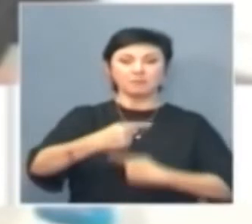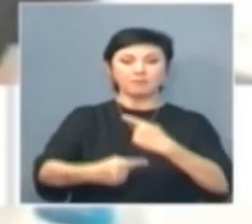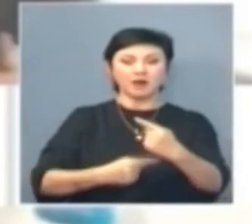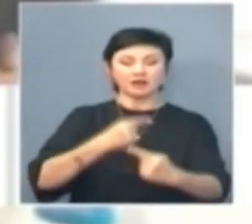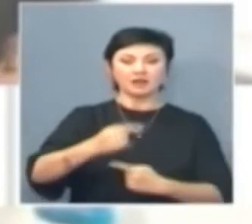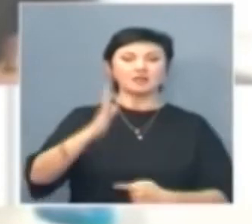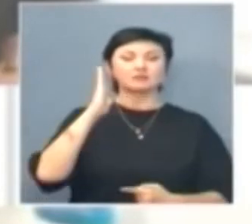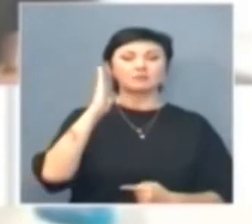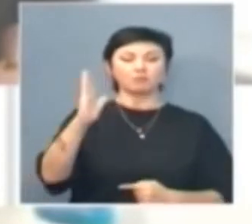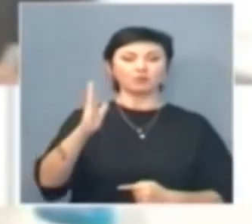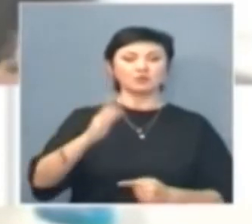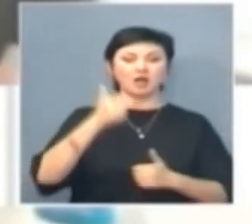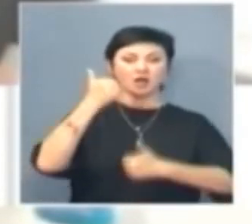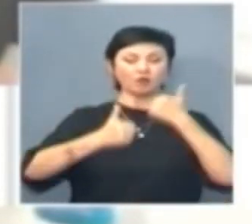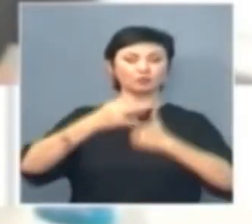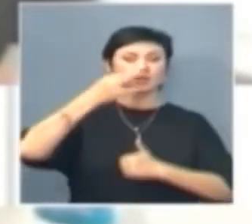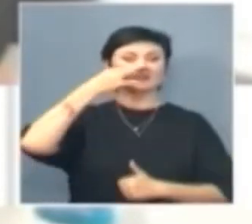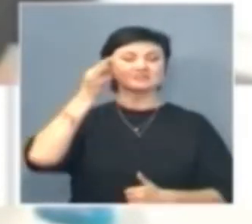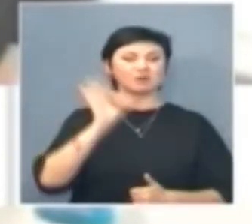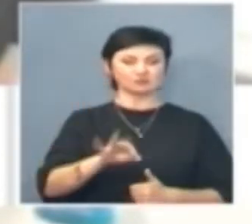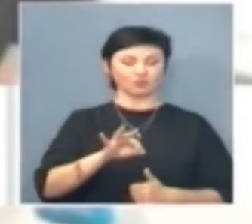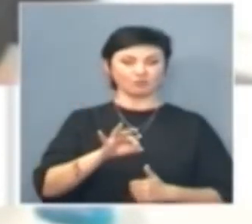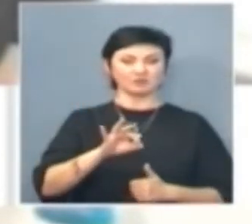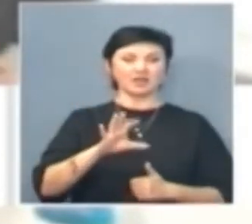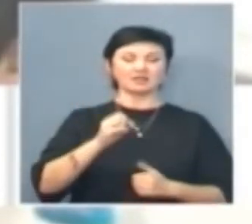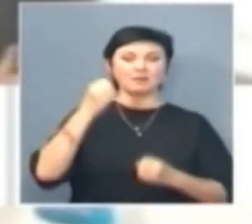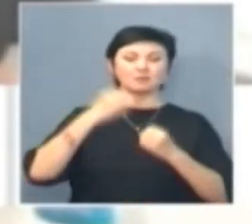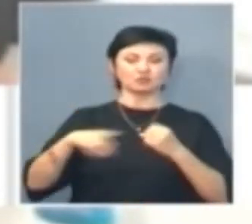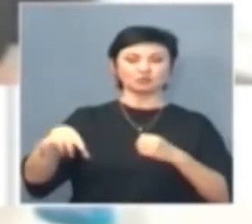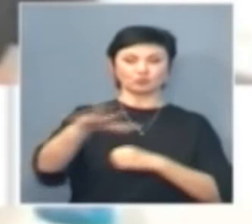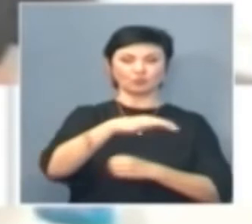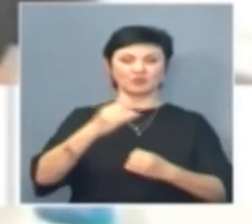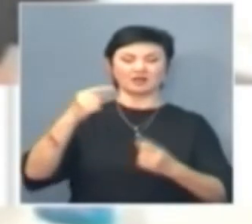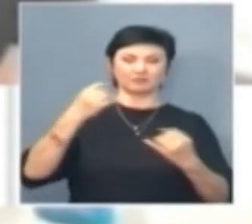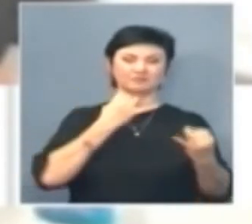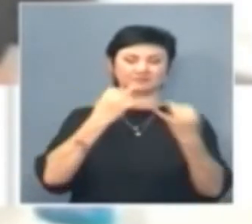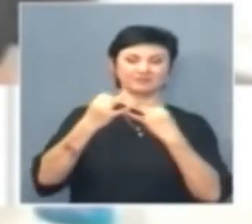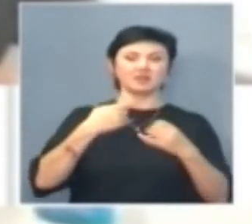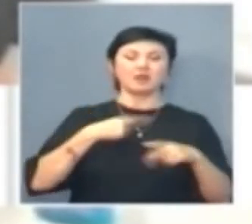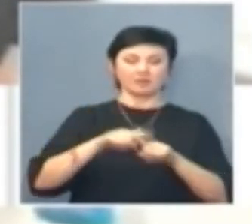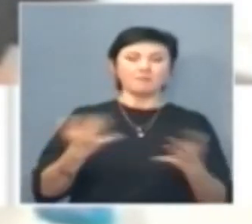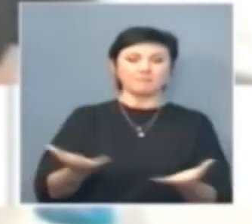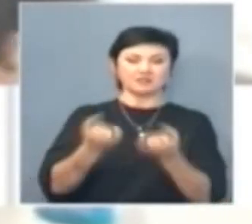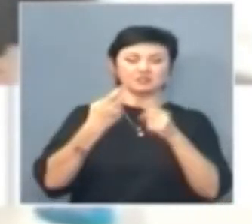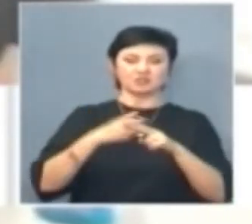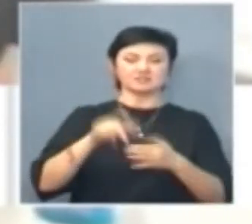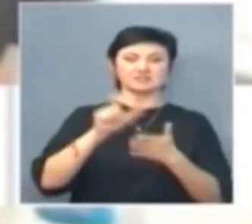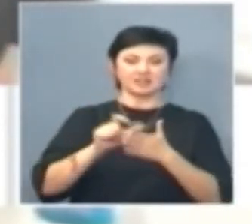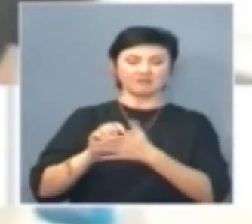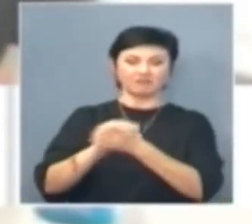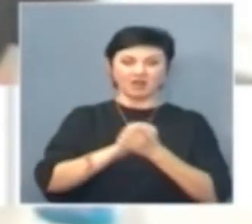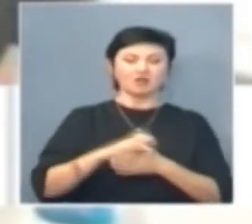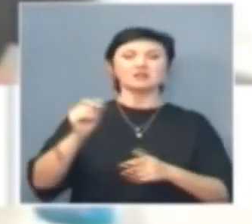будет конкурентоспособным на международной арене. Я абсолютно поддерживаю эти слова. И Дом дружбы, Центр